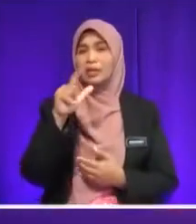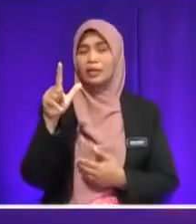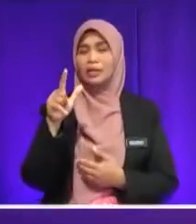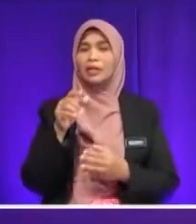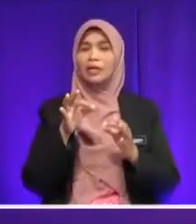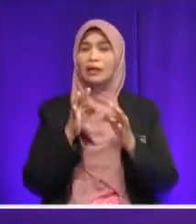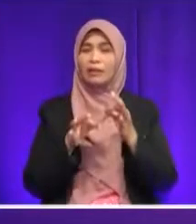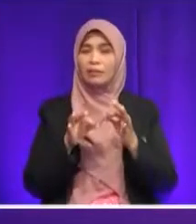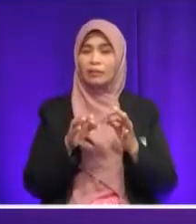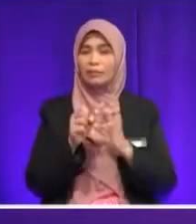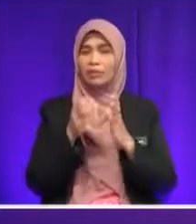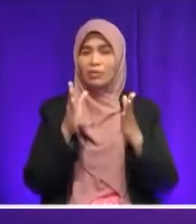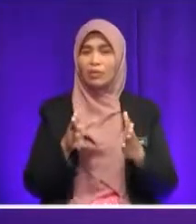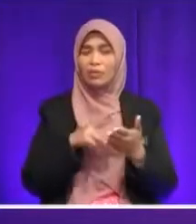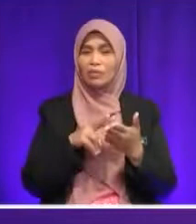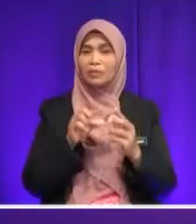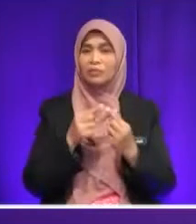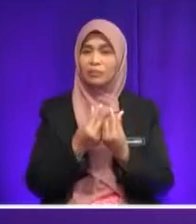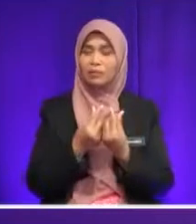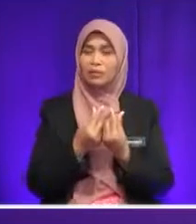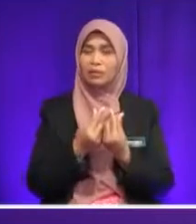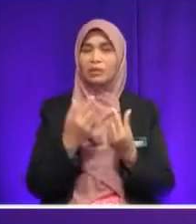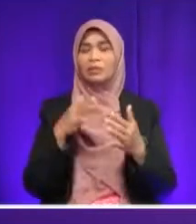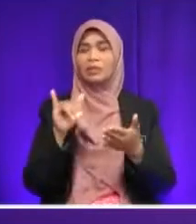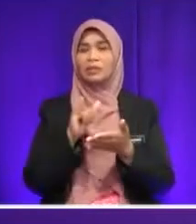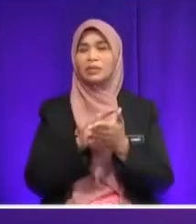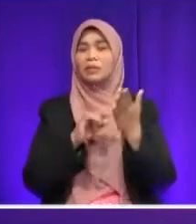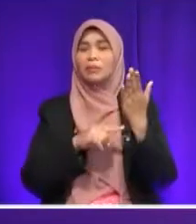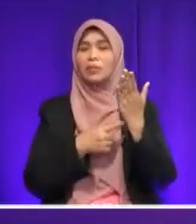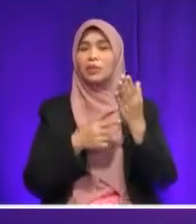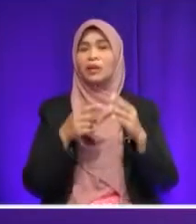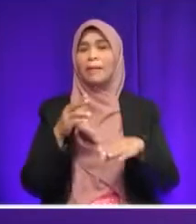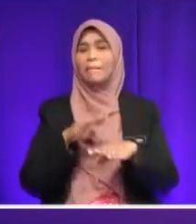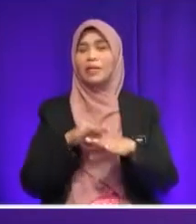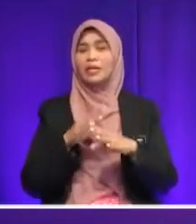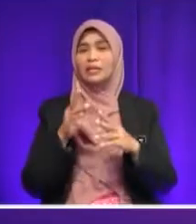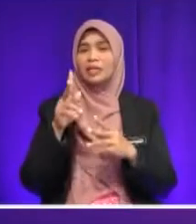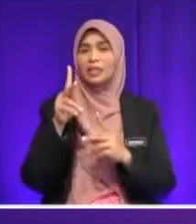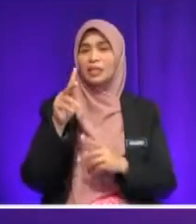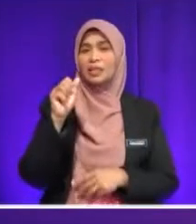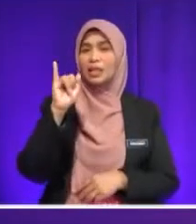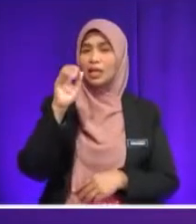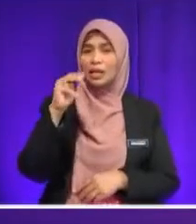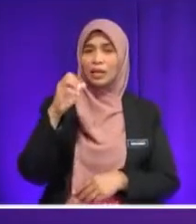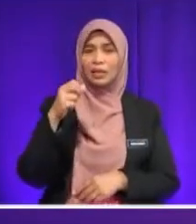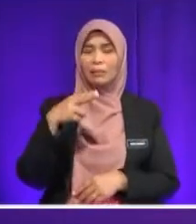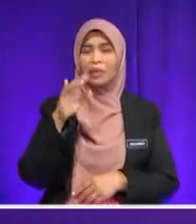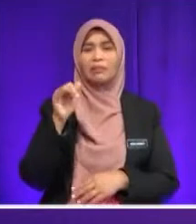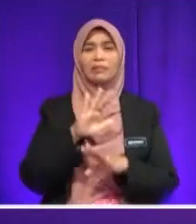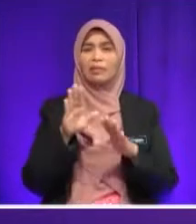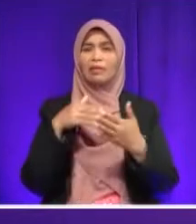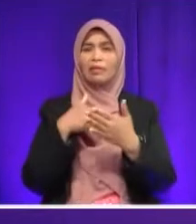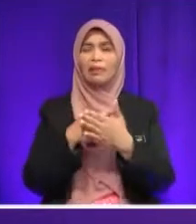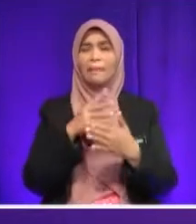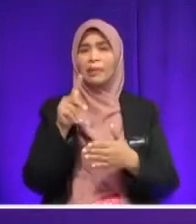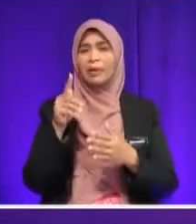seseorang baca al-qur'an tuh dia memudahkan bacaan Dil Fadil kalimah yang tidak gitu tidak menyampaikan maksud